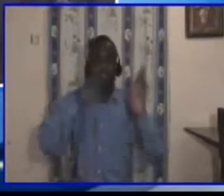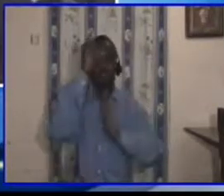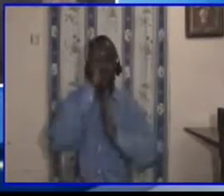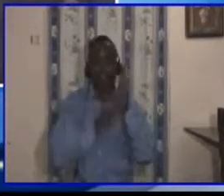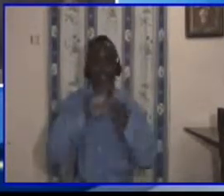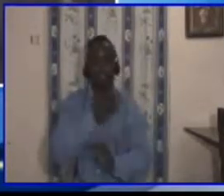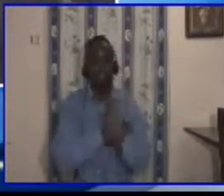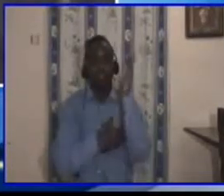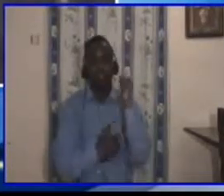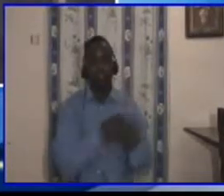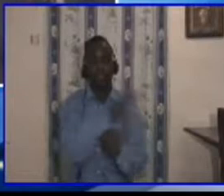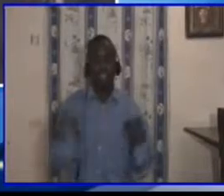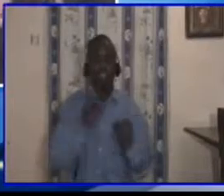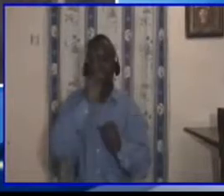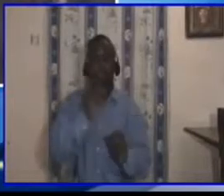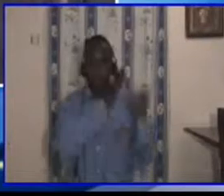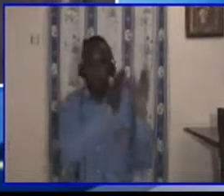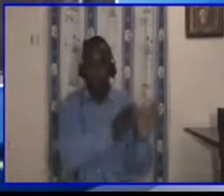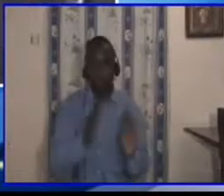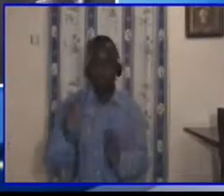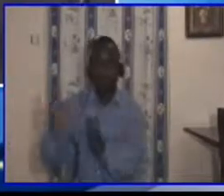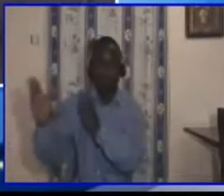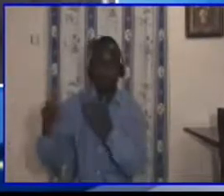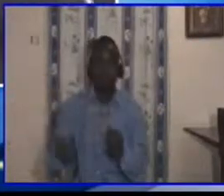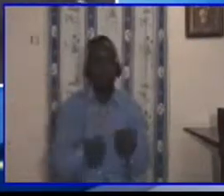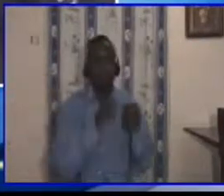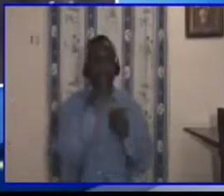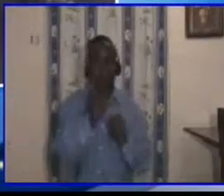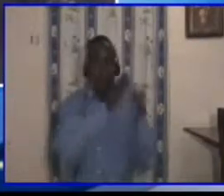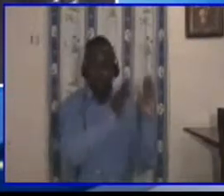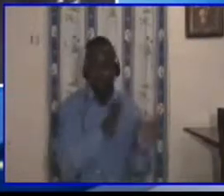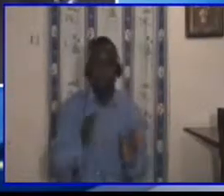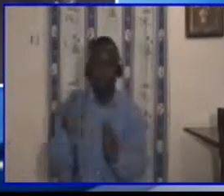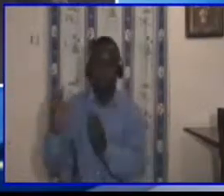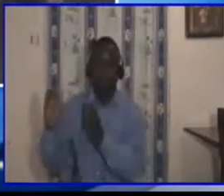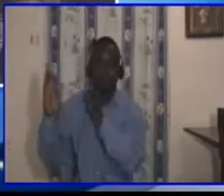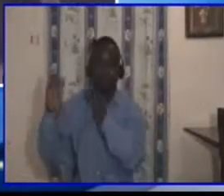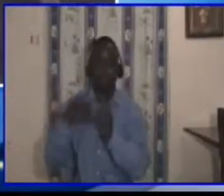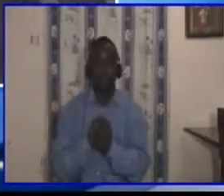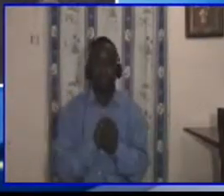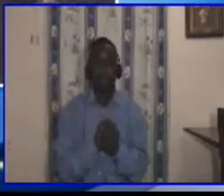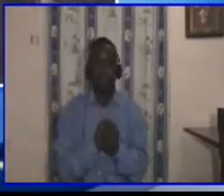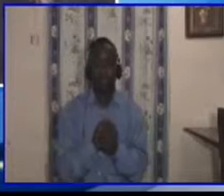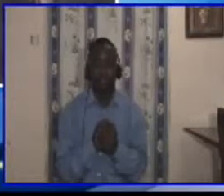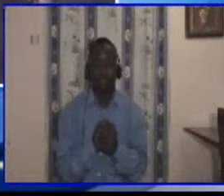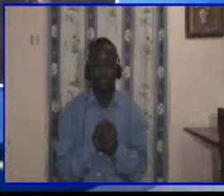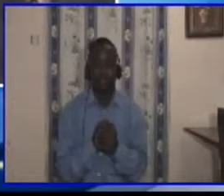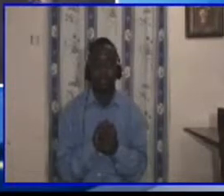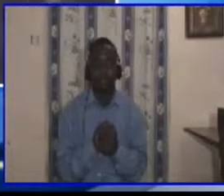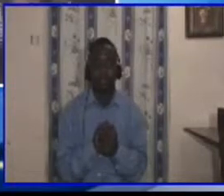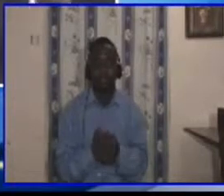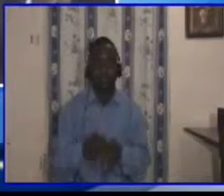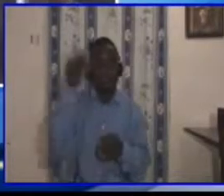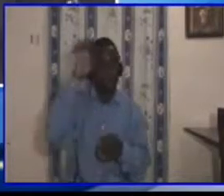ricevete le benedizioni di dio ricevete la rivelazione divina